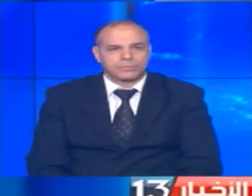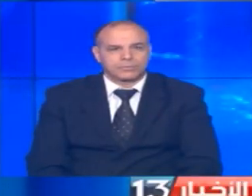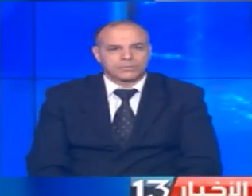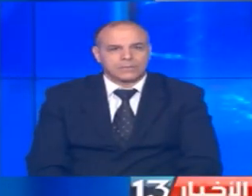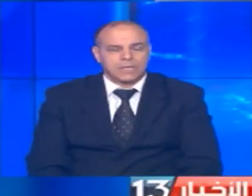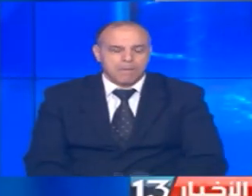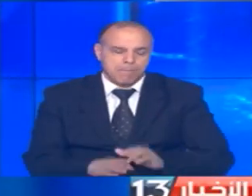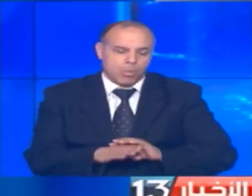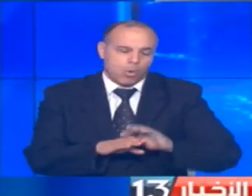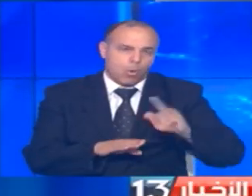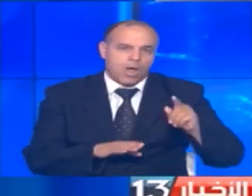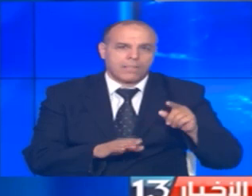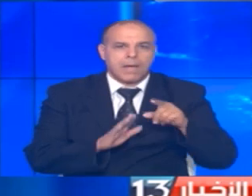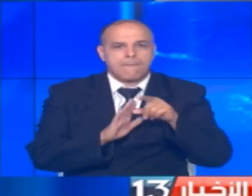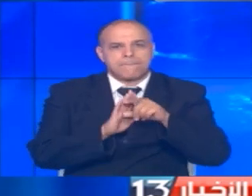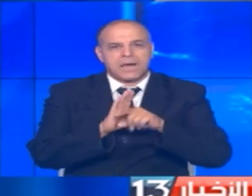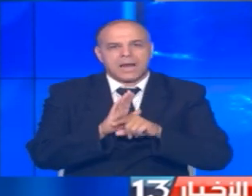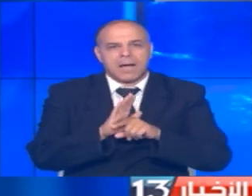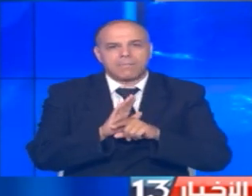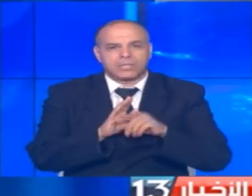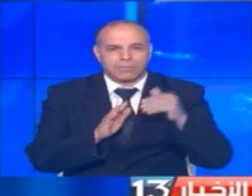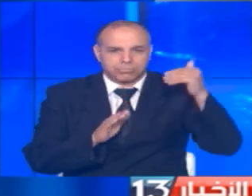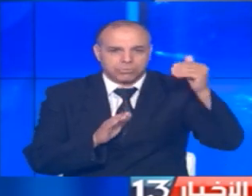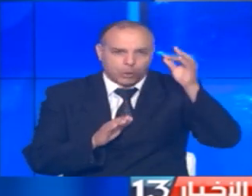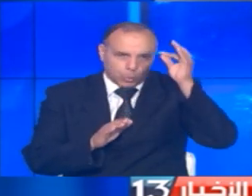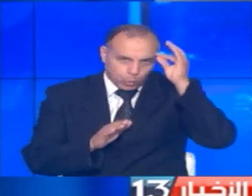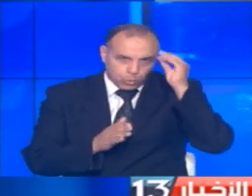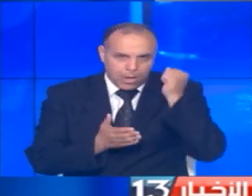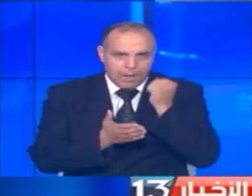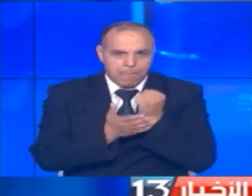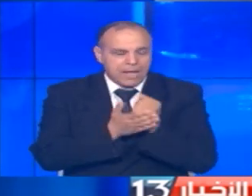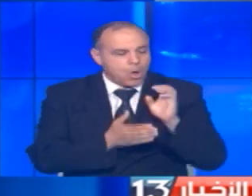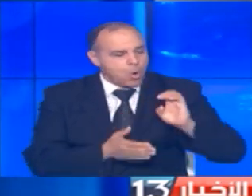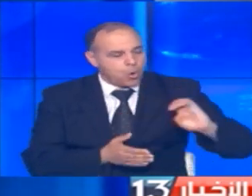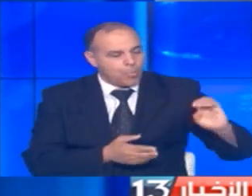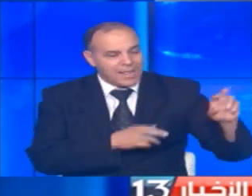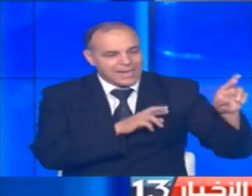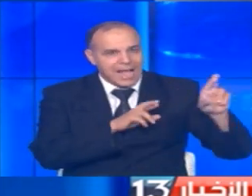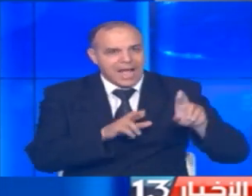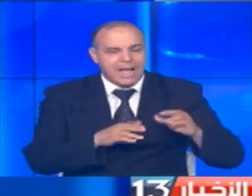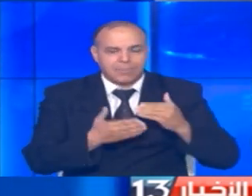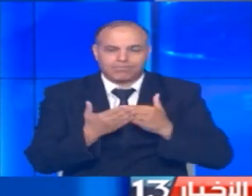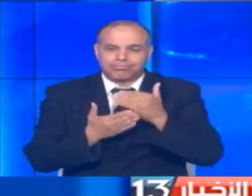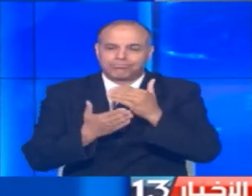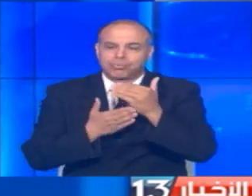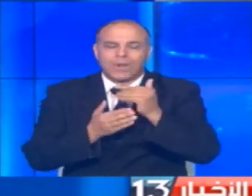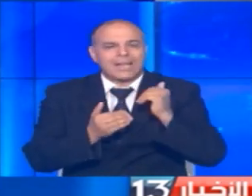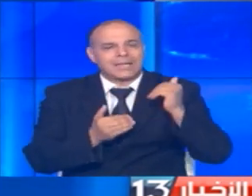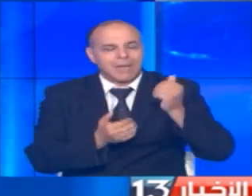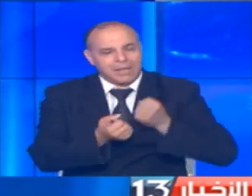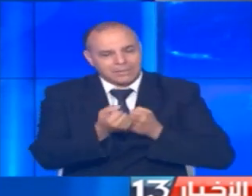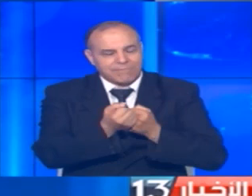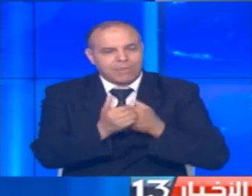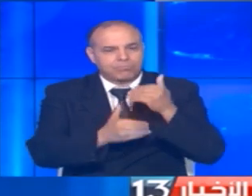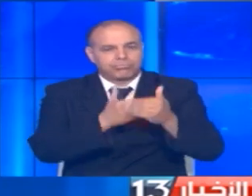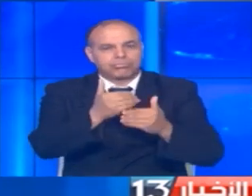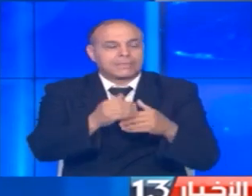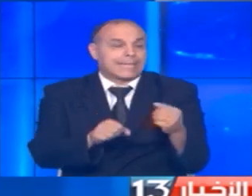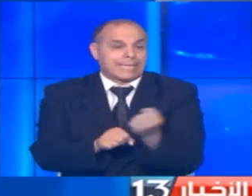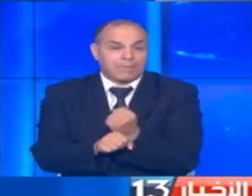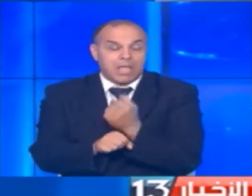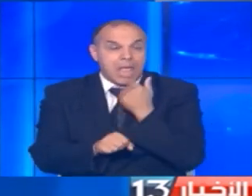وفي موضوع آخر، البرامج الطموحة بين تونس والبنك الأوروبي لإعادة الإعمار والتنمية لدفع النمو